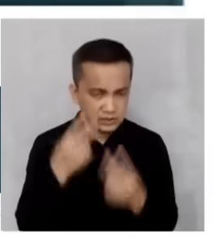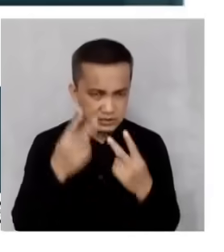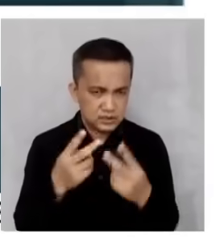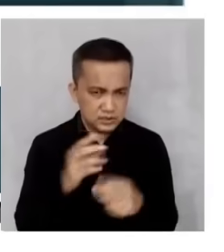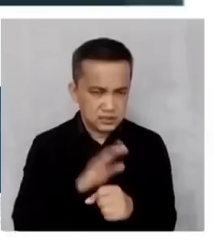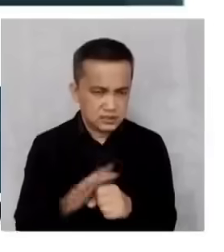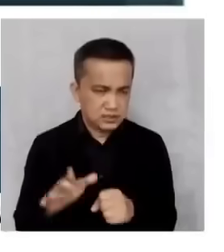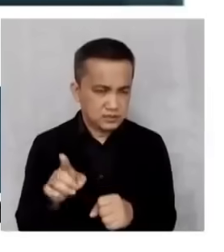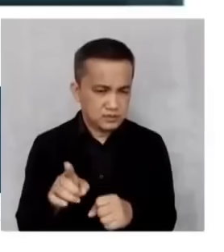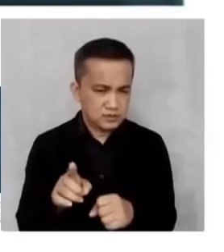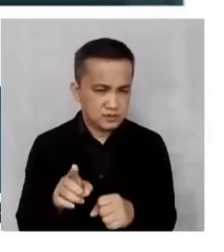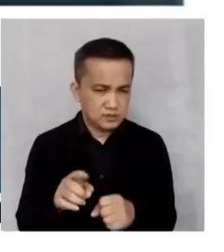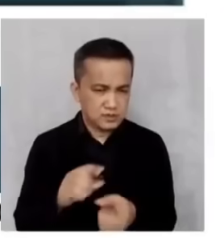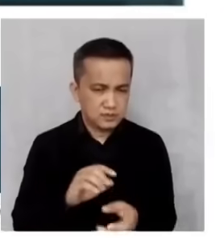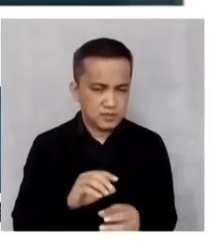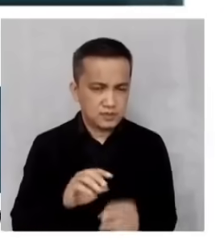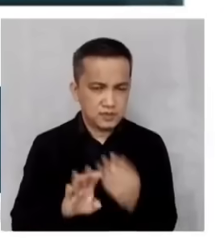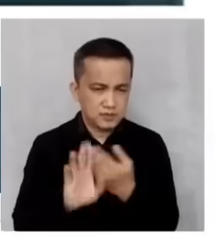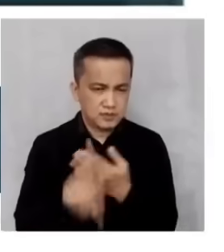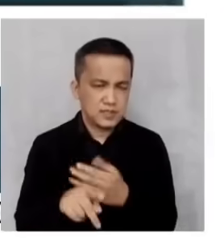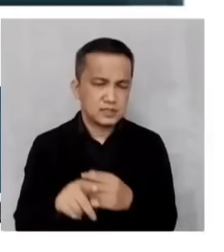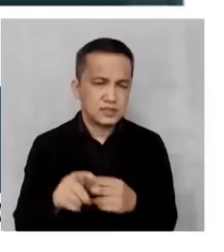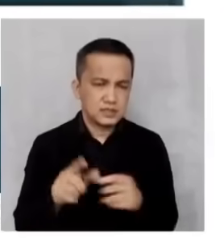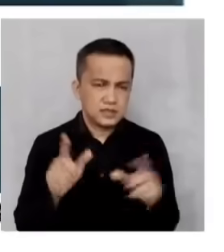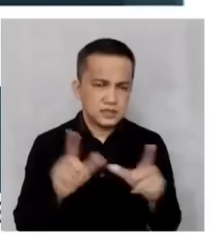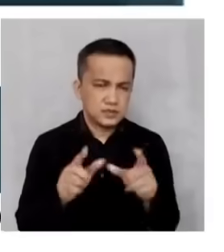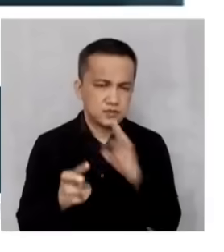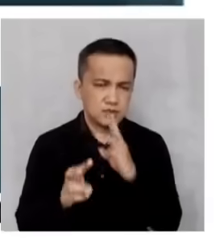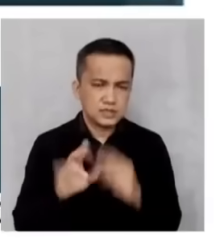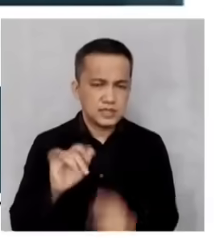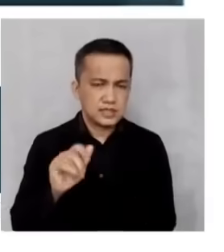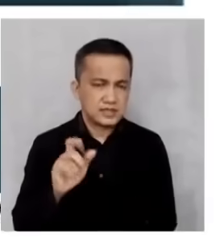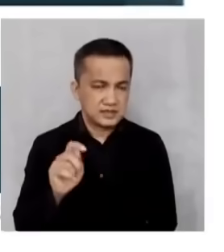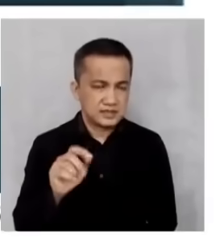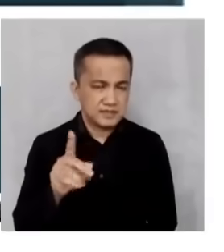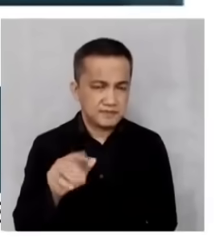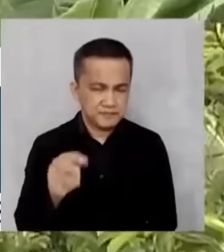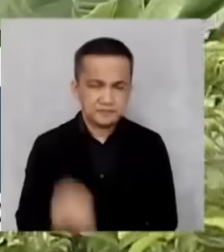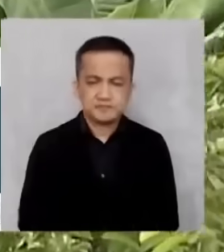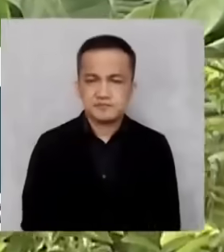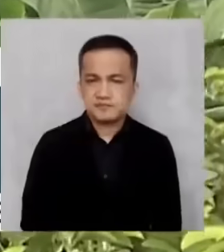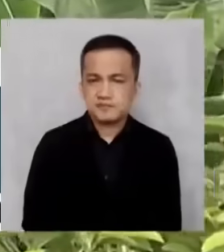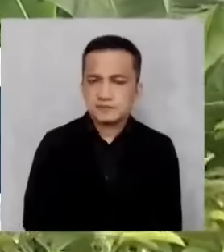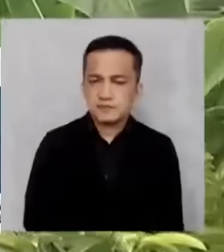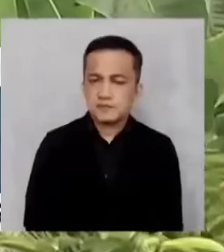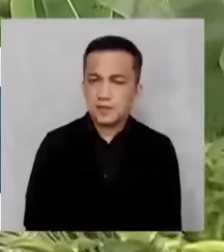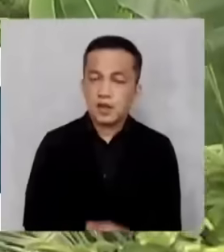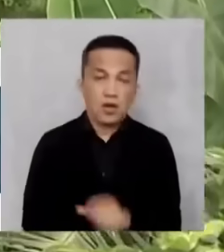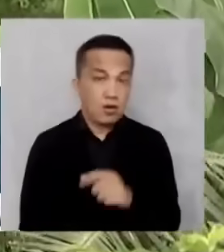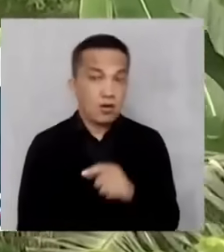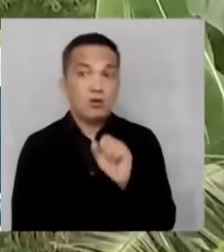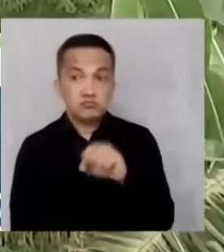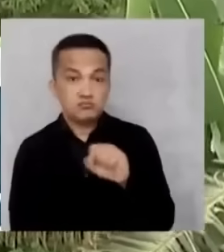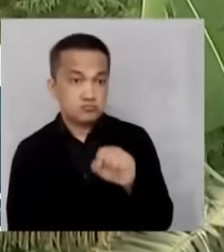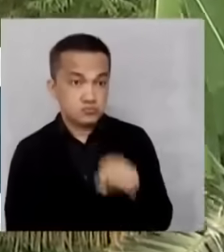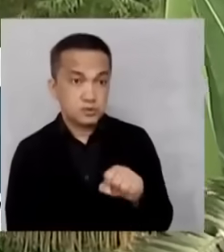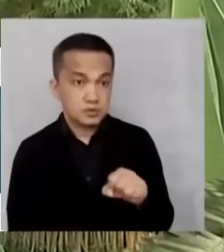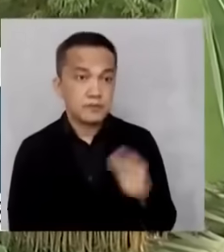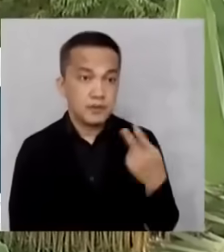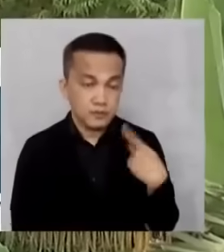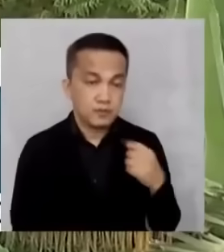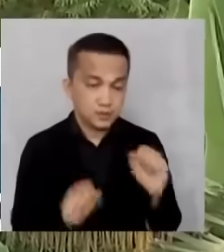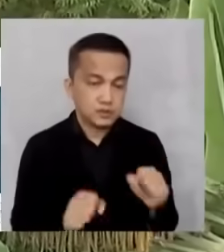para mabalik sa dati ang level ng tubig dito sa Angat Dam? Yes po, may possibility kasi